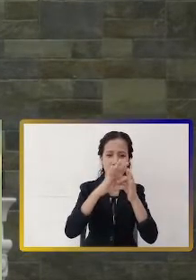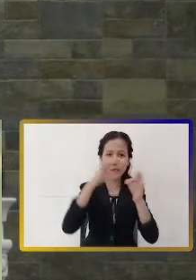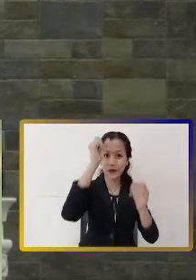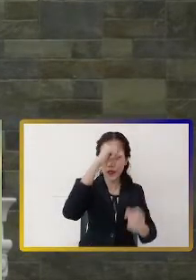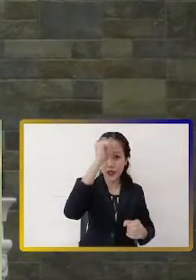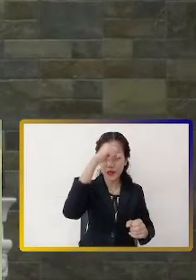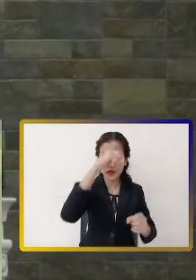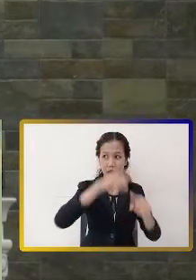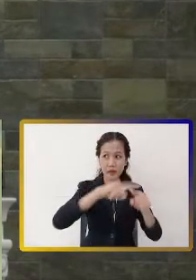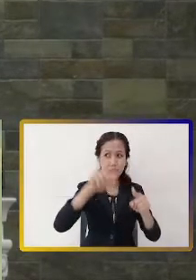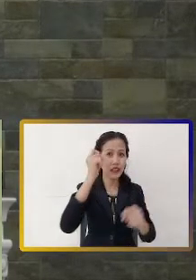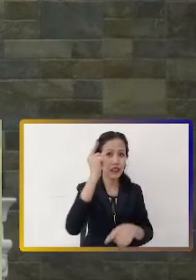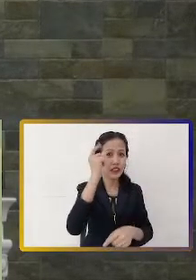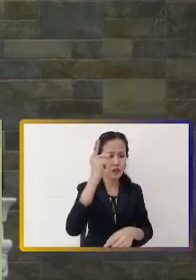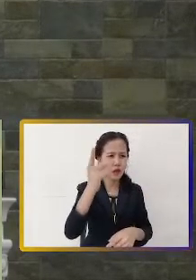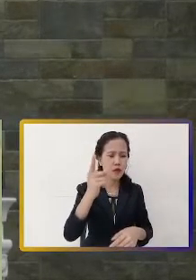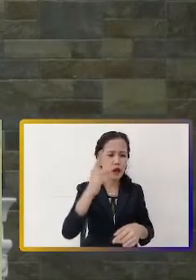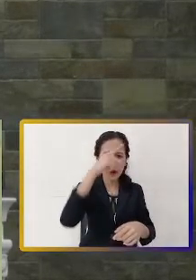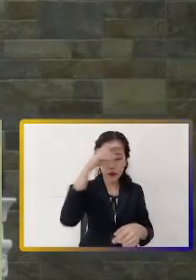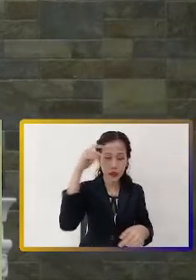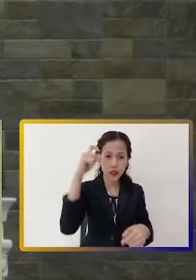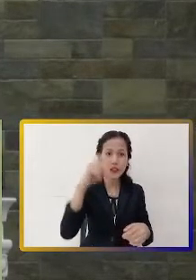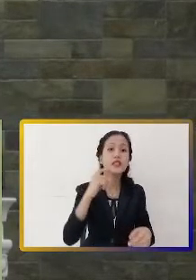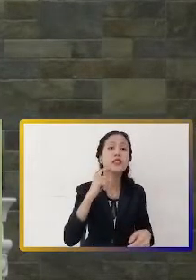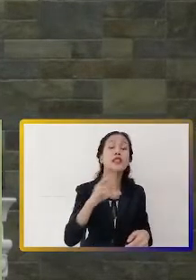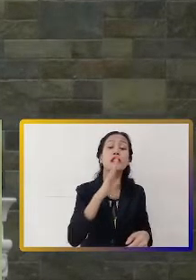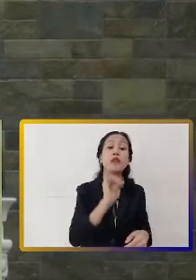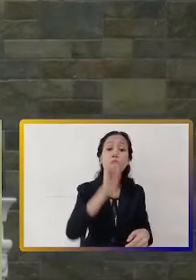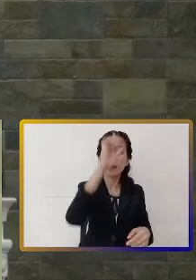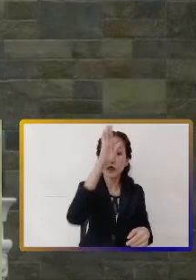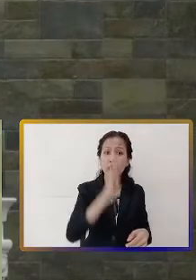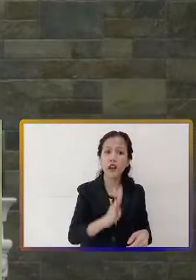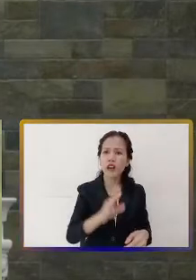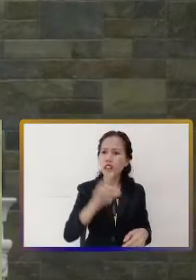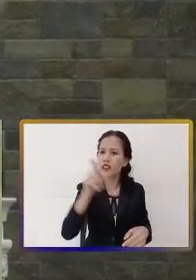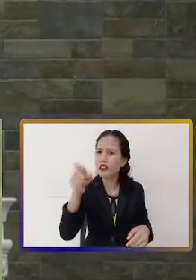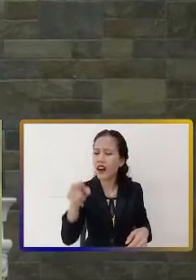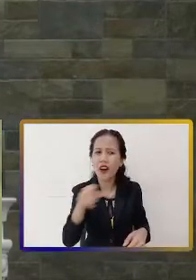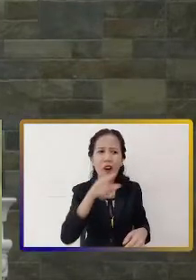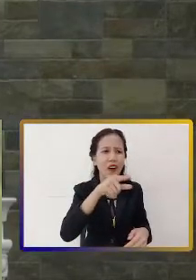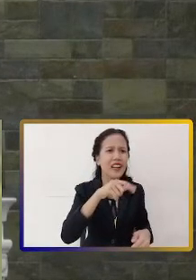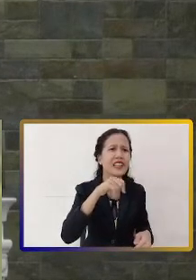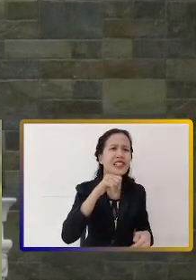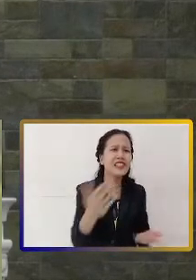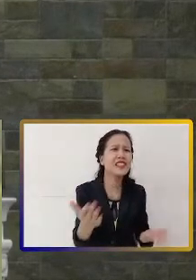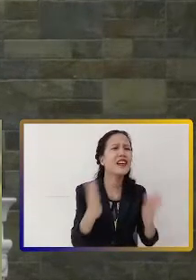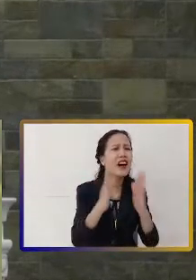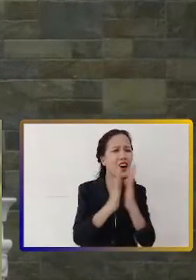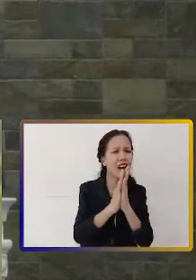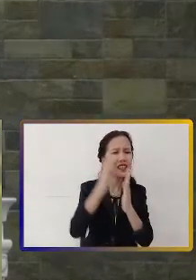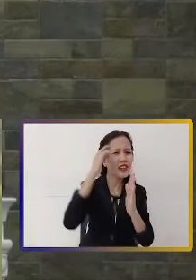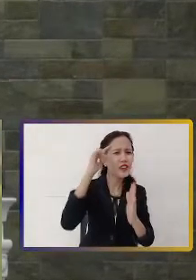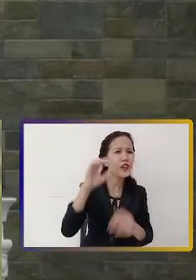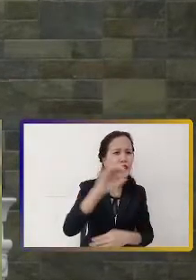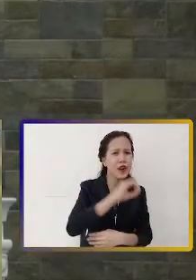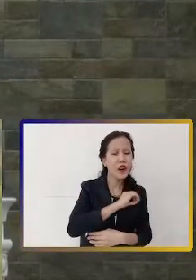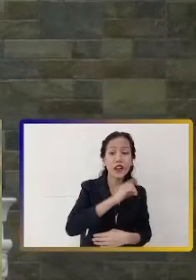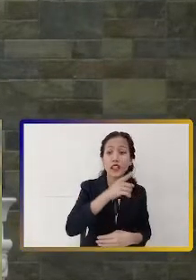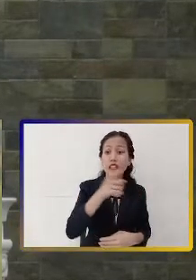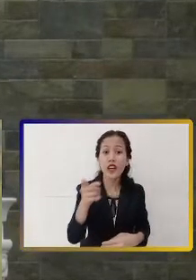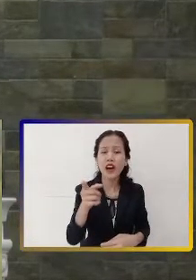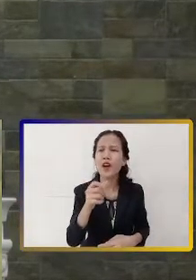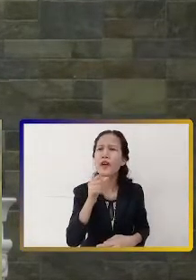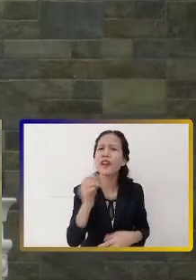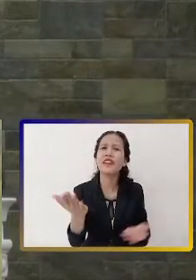understand, sapagkat sinabi ng Panginoon dito, sabi niya, hindi ka humingi ng para sa iyong sarili, hindi ka humingi ng